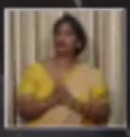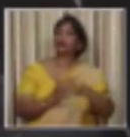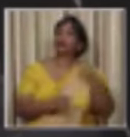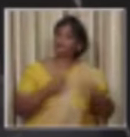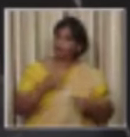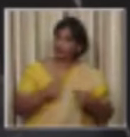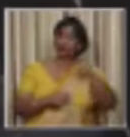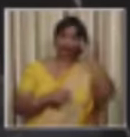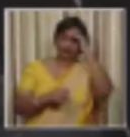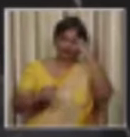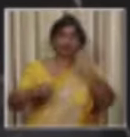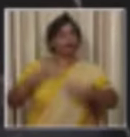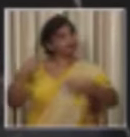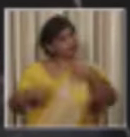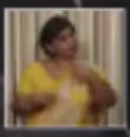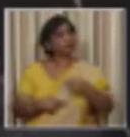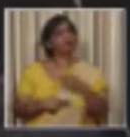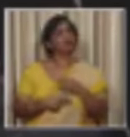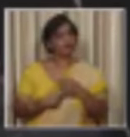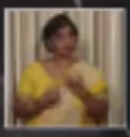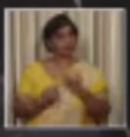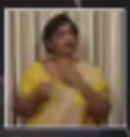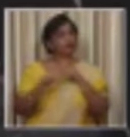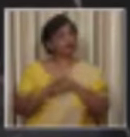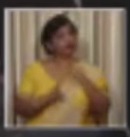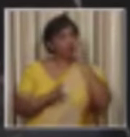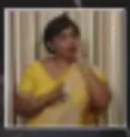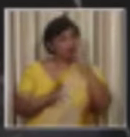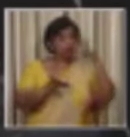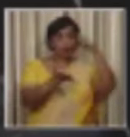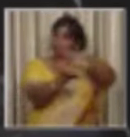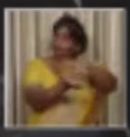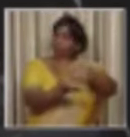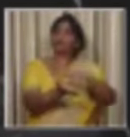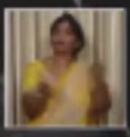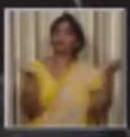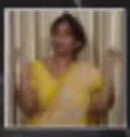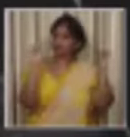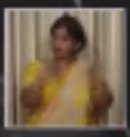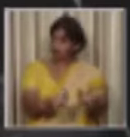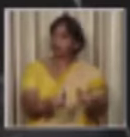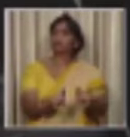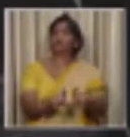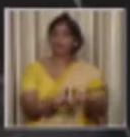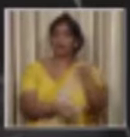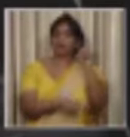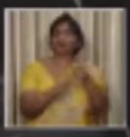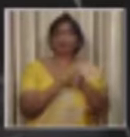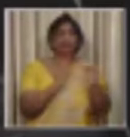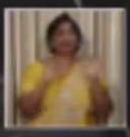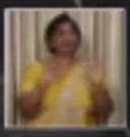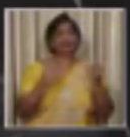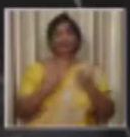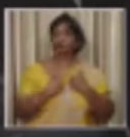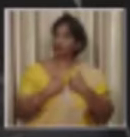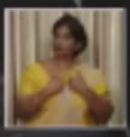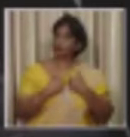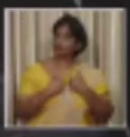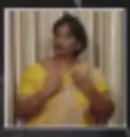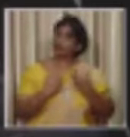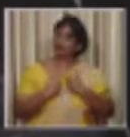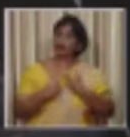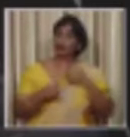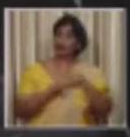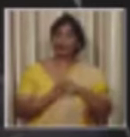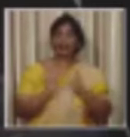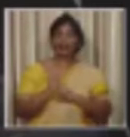විවාදයටත් නායකත්වයට නායකවතර විවාදයටත් අපි ස්වාධීන තැනක ස්වාධීන තැනක පිරිසක් එක කරන්න සූදානම්. අපිව මාව පත් කරේ